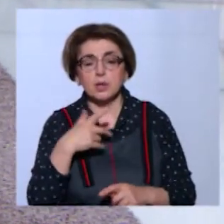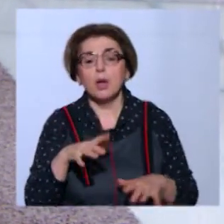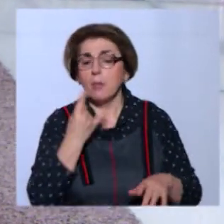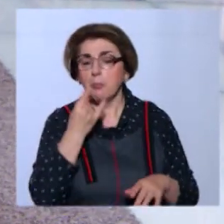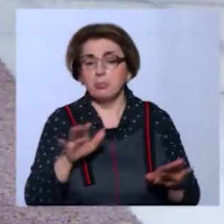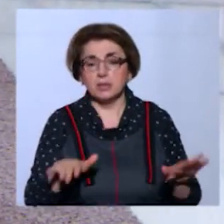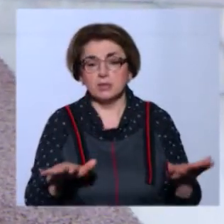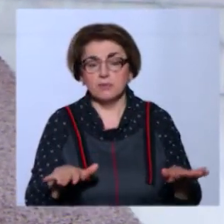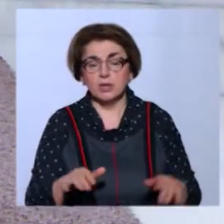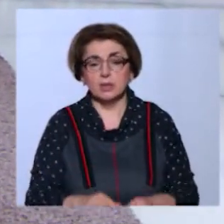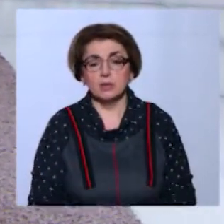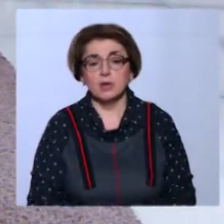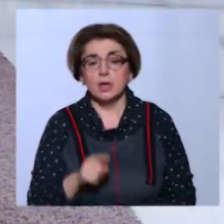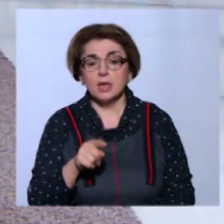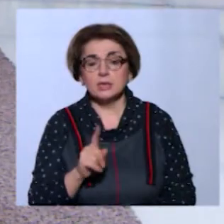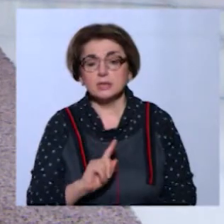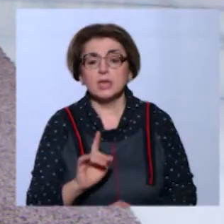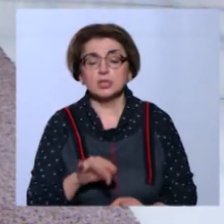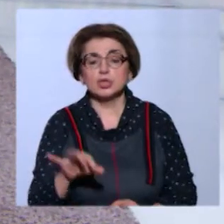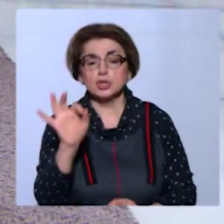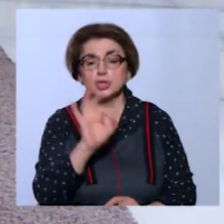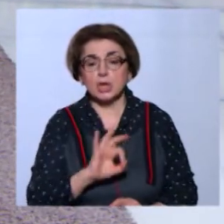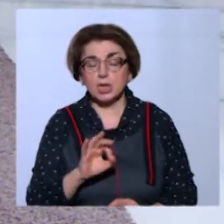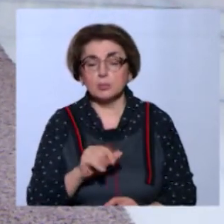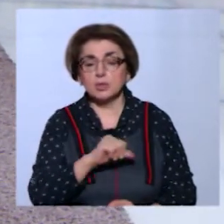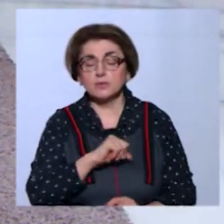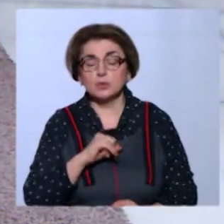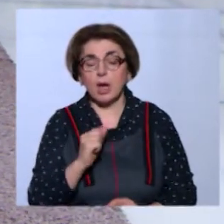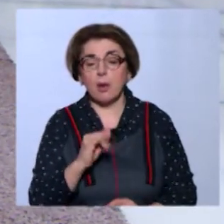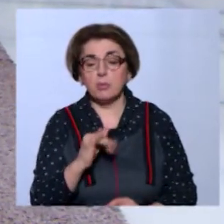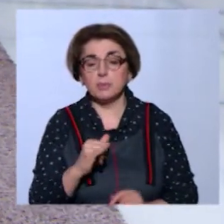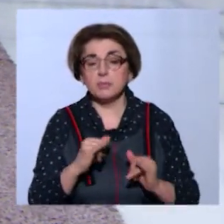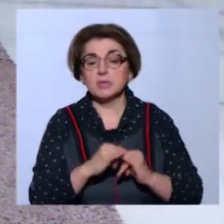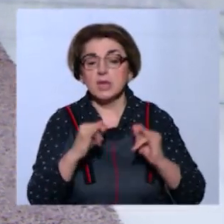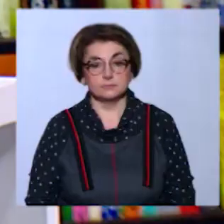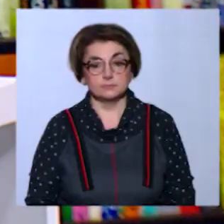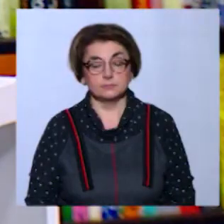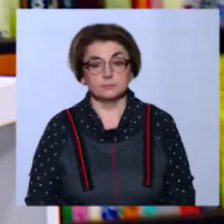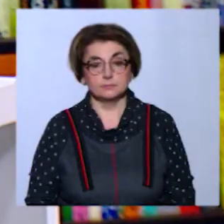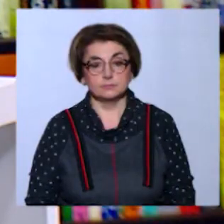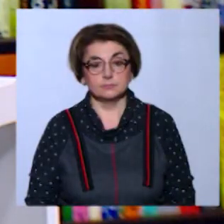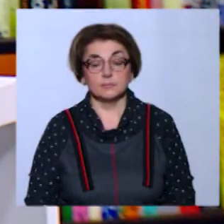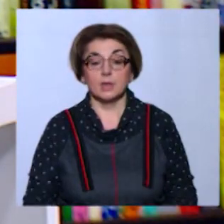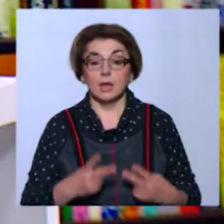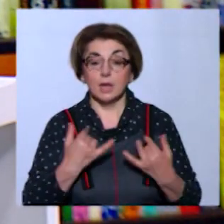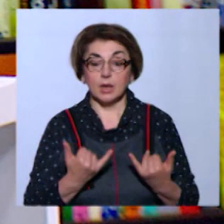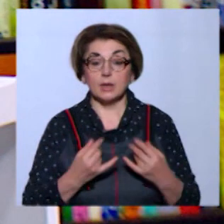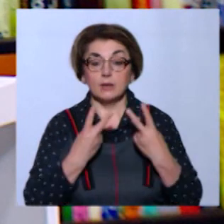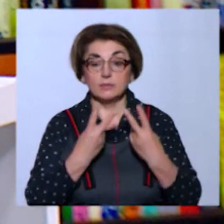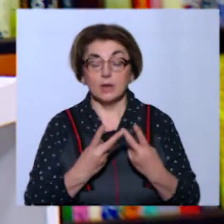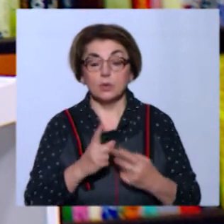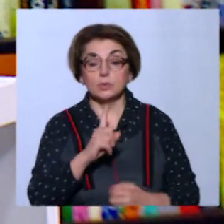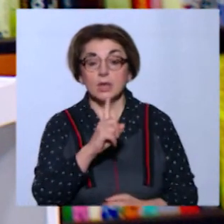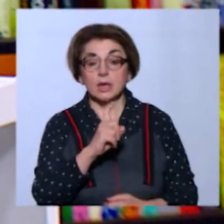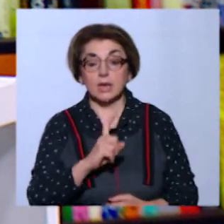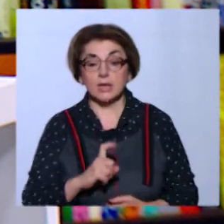ფრინველი. აი ეს რაც შეეხებოდა ამფიბიების გამრავლებას და განვითარებას, ეხლა განვიხილოთ ხერხემლიანთა